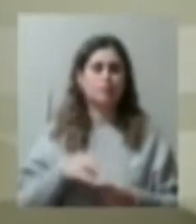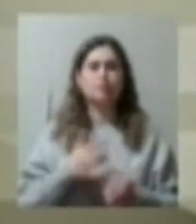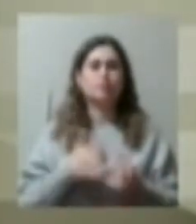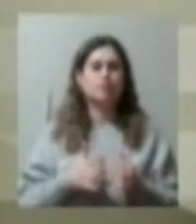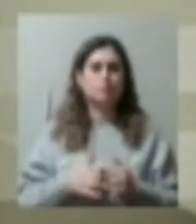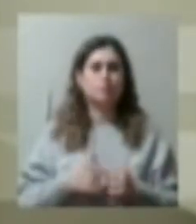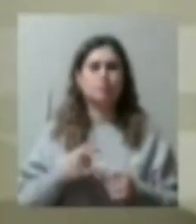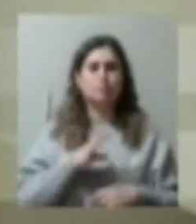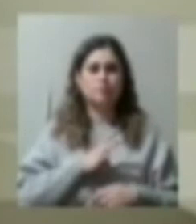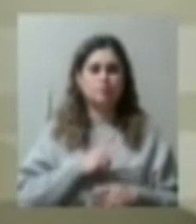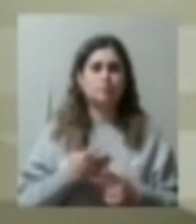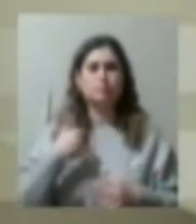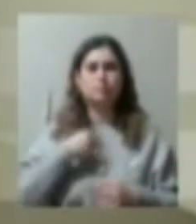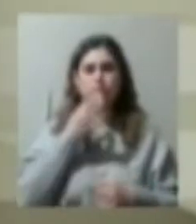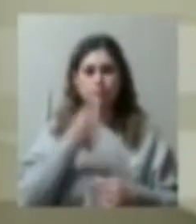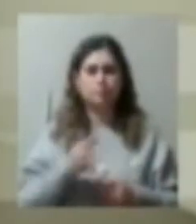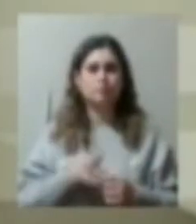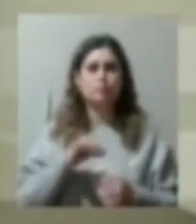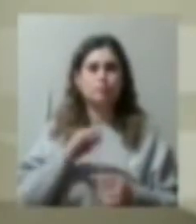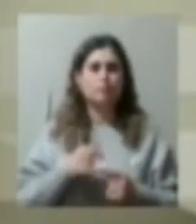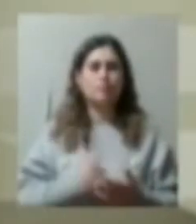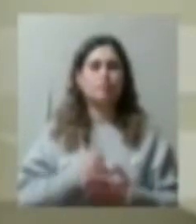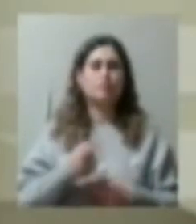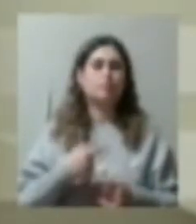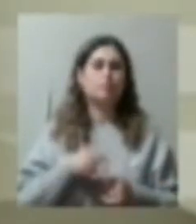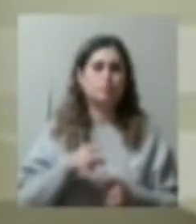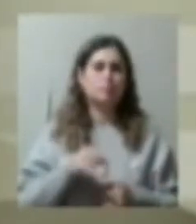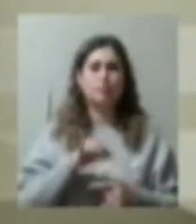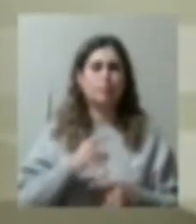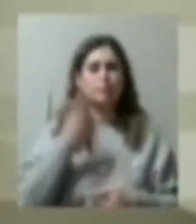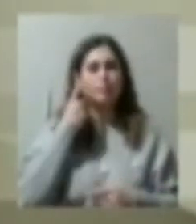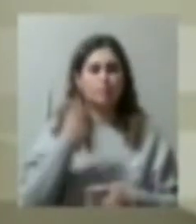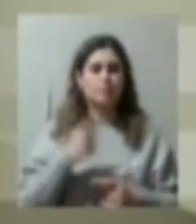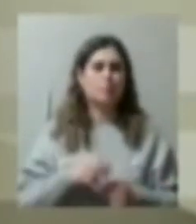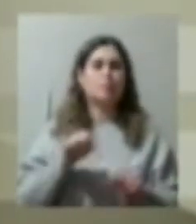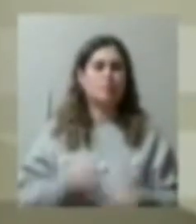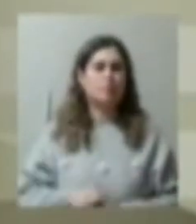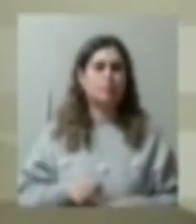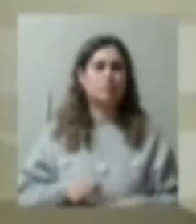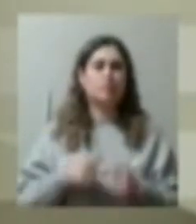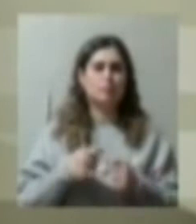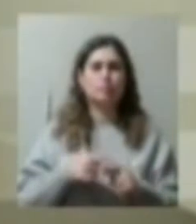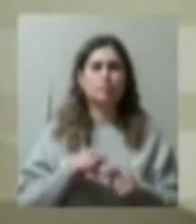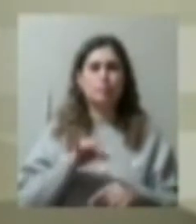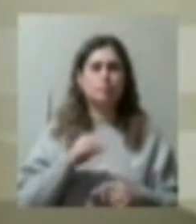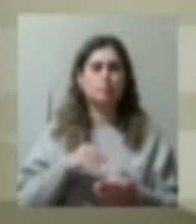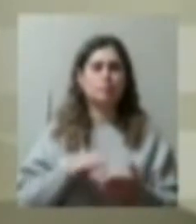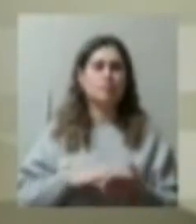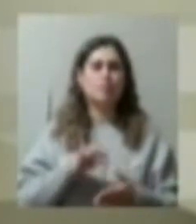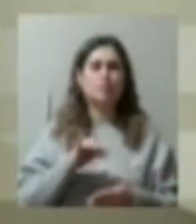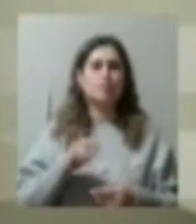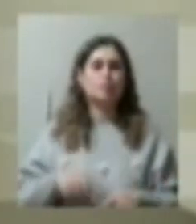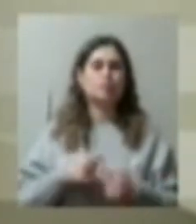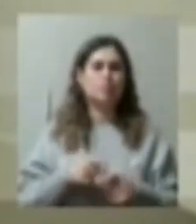була, як я сказав в сюжеті, направлена на те, щоб головне попередити правопорушення. Ми складали постанови на порушників, так, але